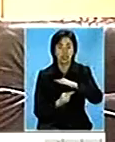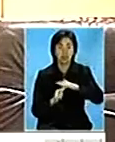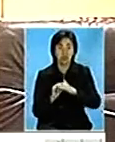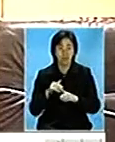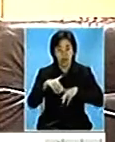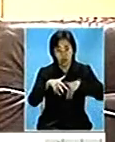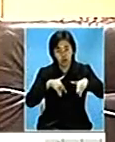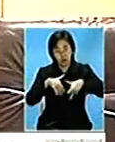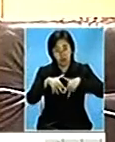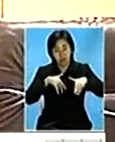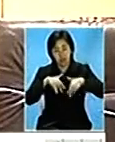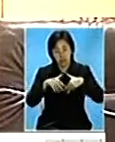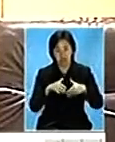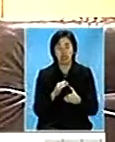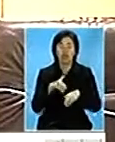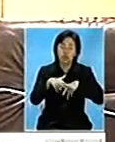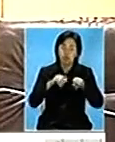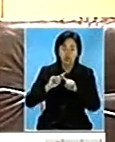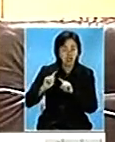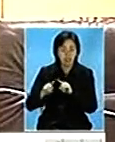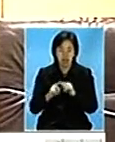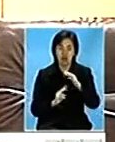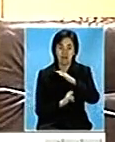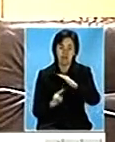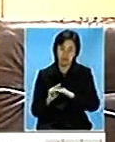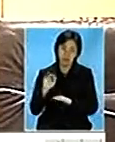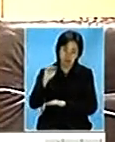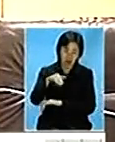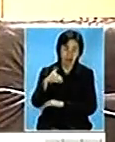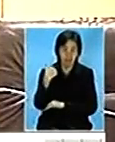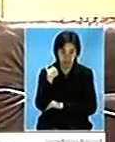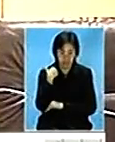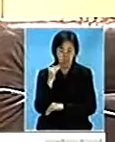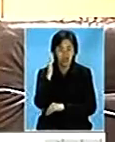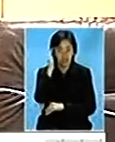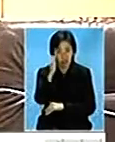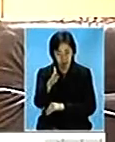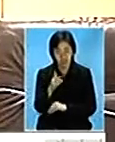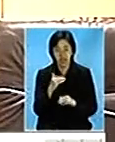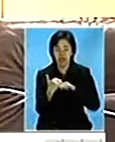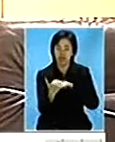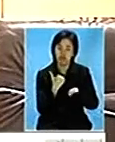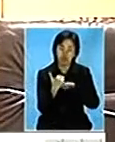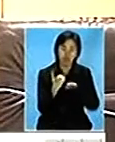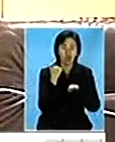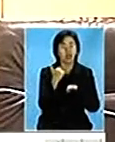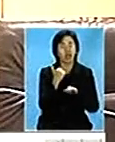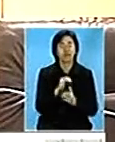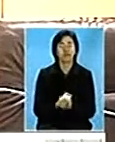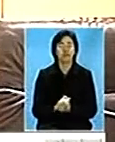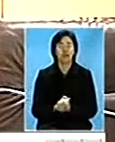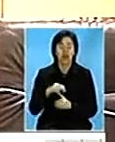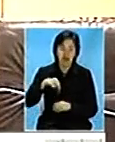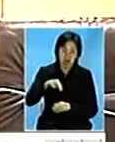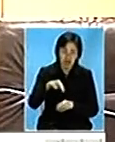าคเชื่อมโยงชุมชนต่างๆเข้าด้วยกันเพื่อเพิ่มประสิทธิภาพในการคมนาคมและการ